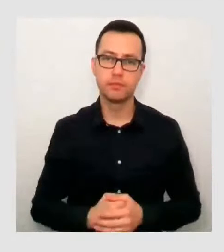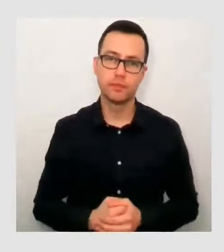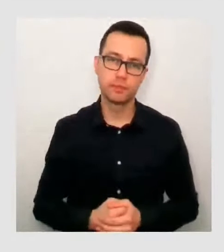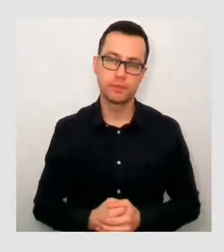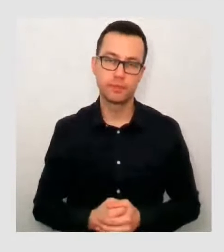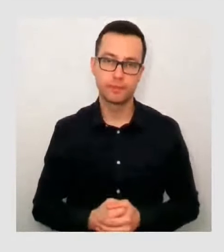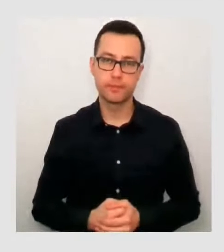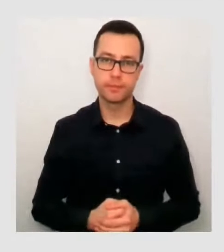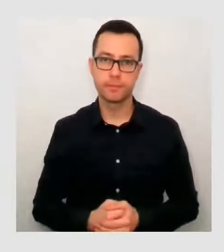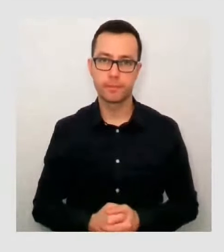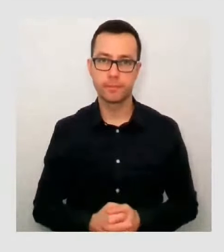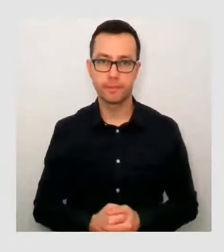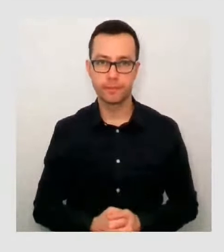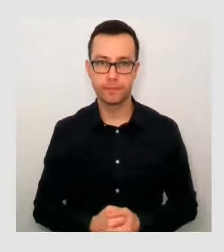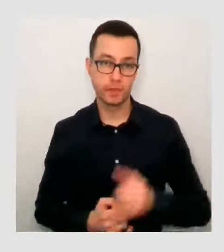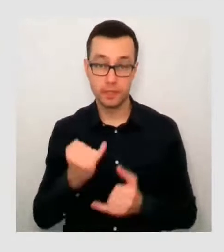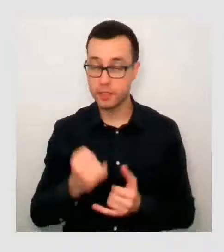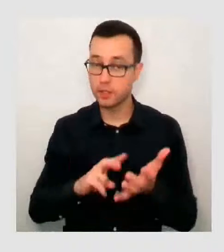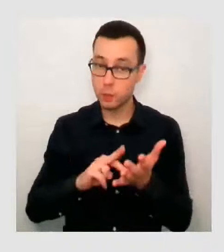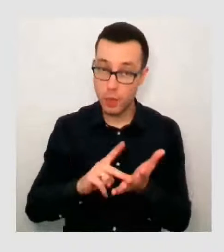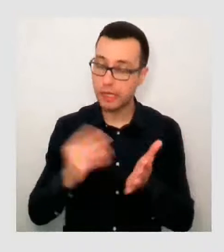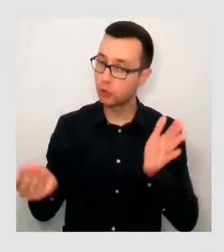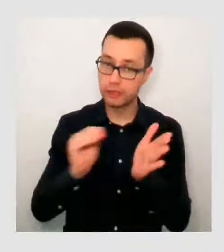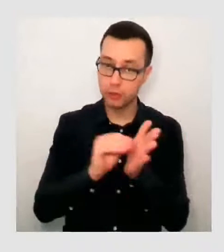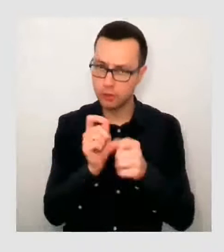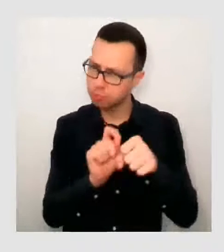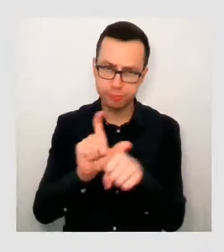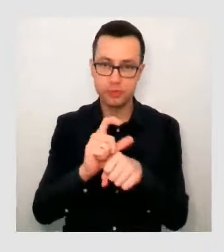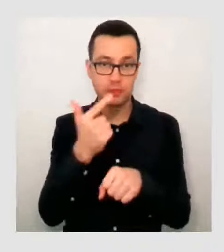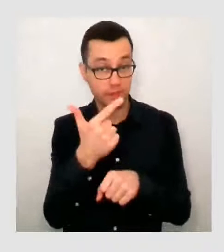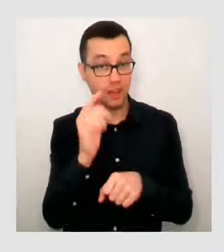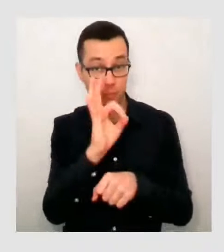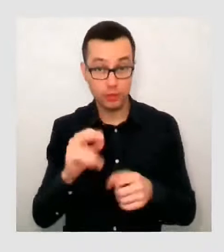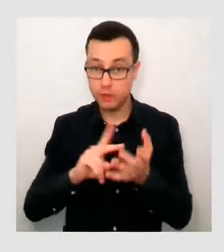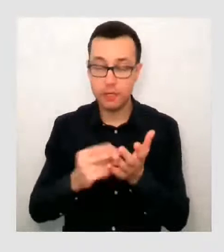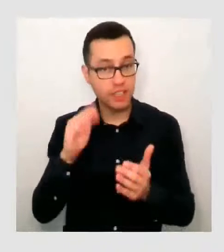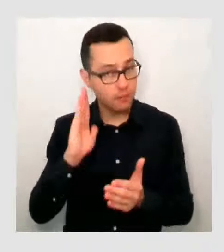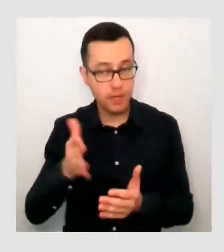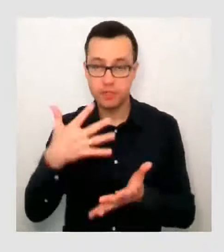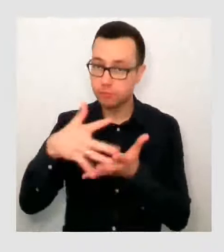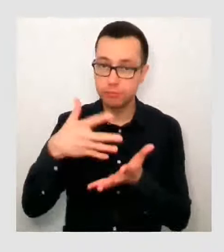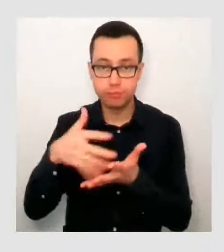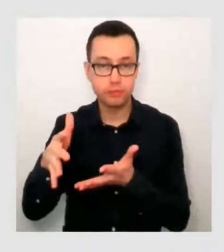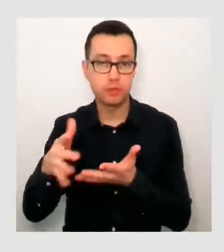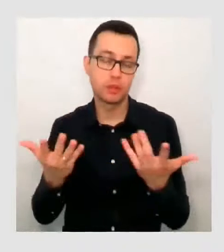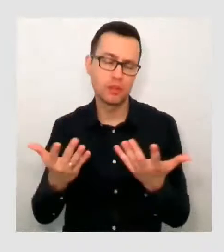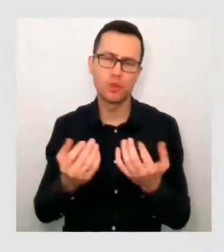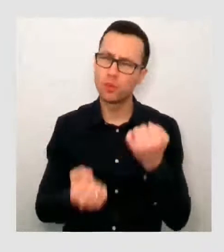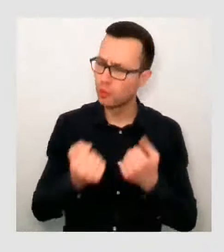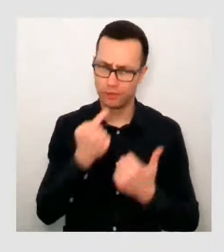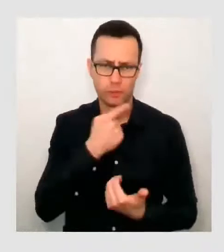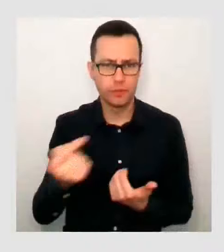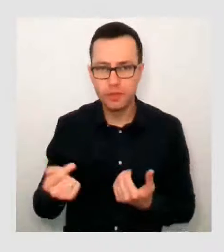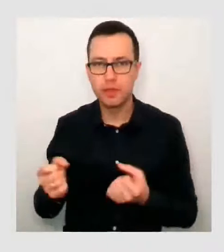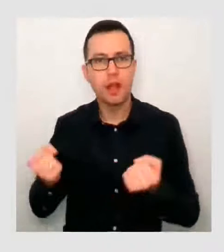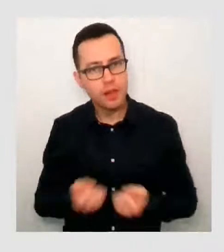co najmniej 2% ciężko jest mówić o sprawnym funkcjonowaniu, zwłaszcza lecznictwa szpitalnego. I oczywiście ten ambitny cel